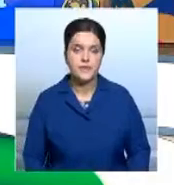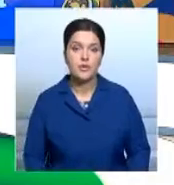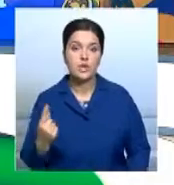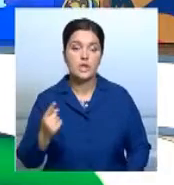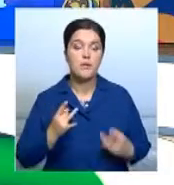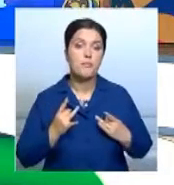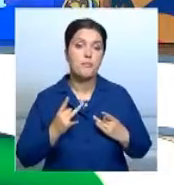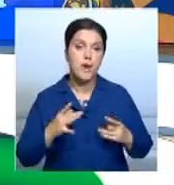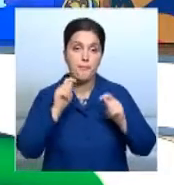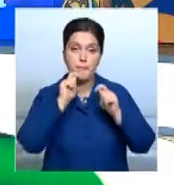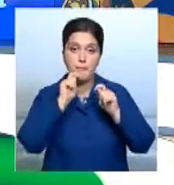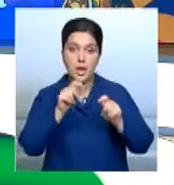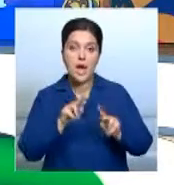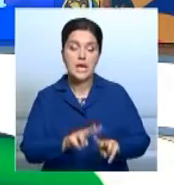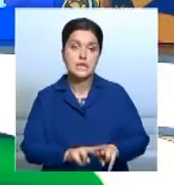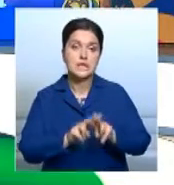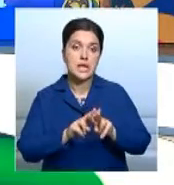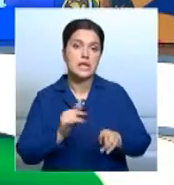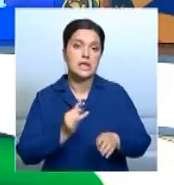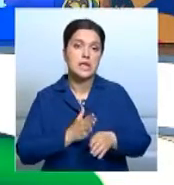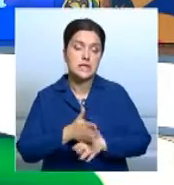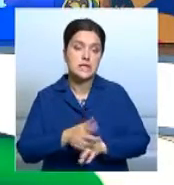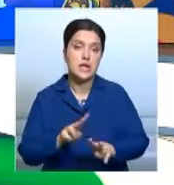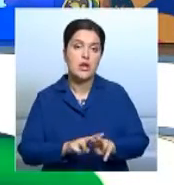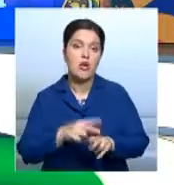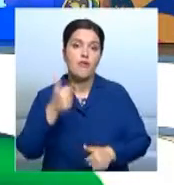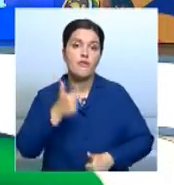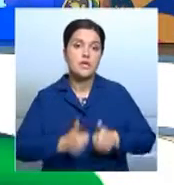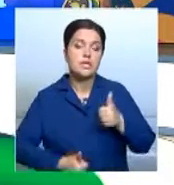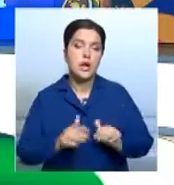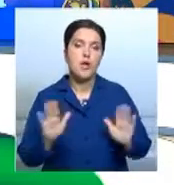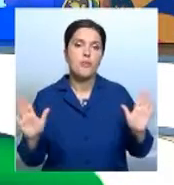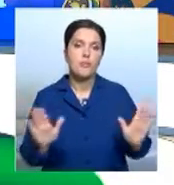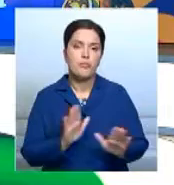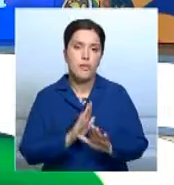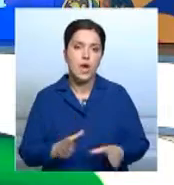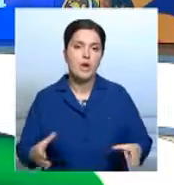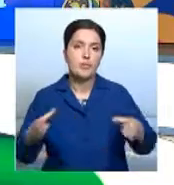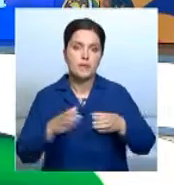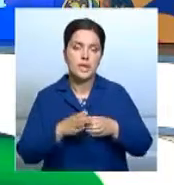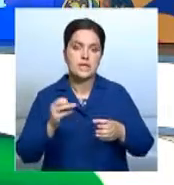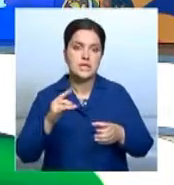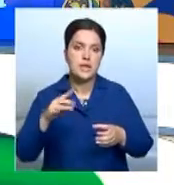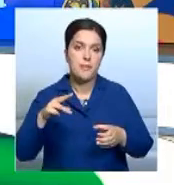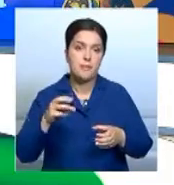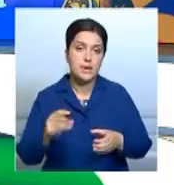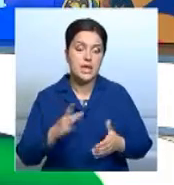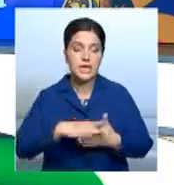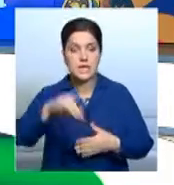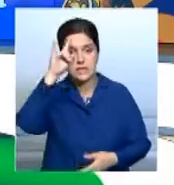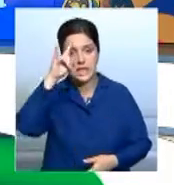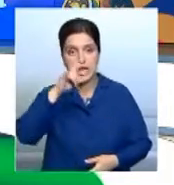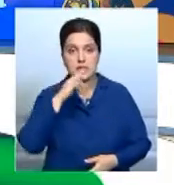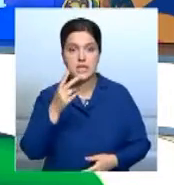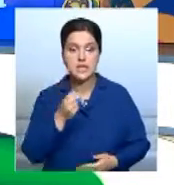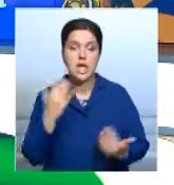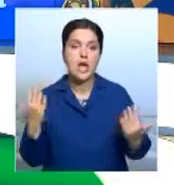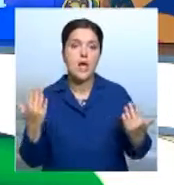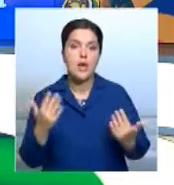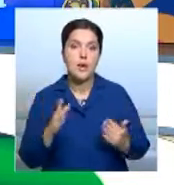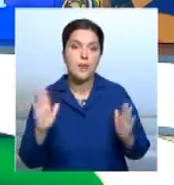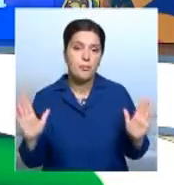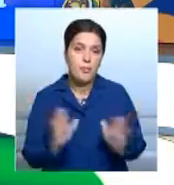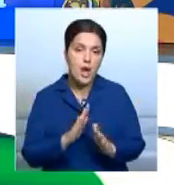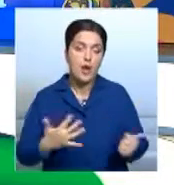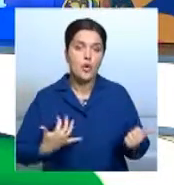Еще одним праздничным подарком для астанчан и гостей столицы стал фестиваль оркестров народных инструментов «Серпер». Мотивы казахских национальных